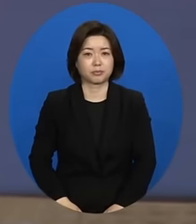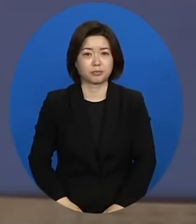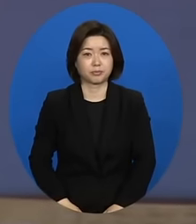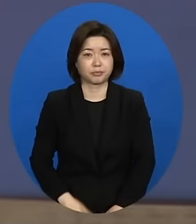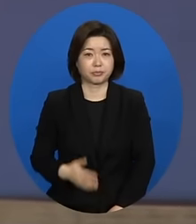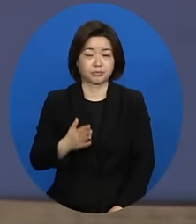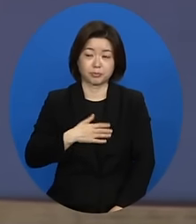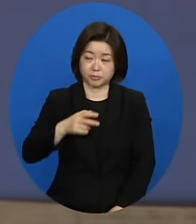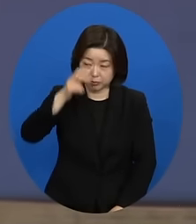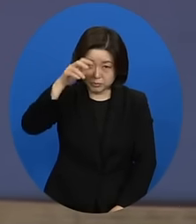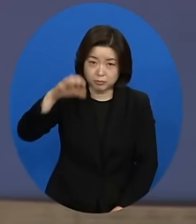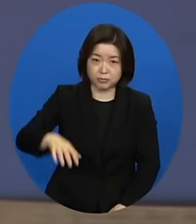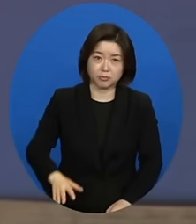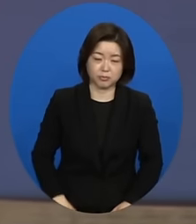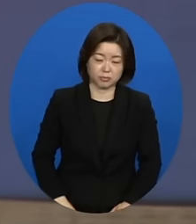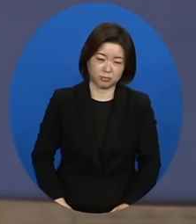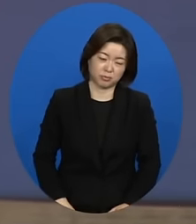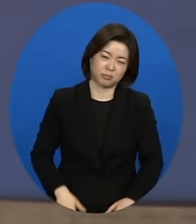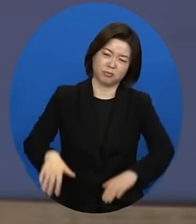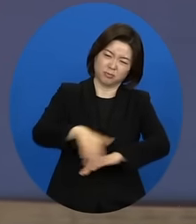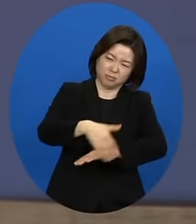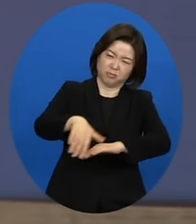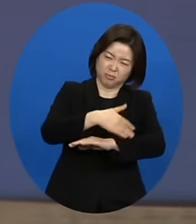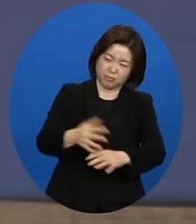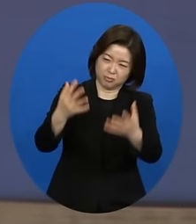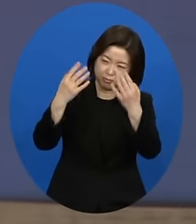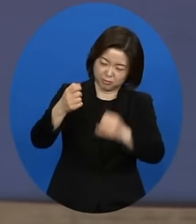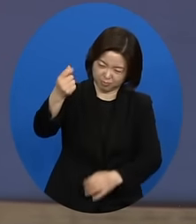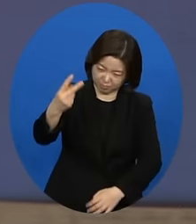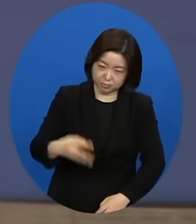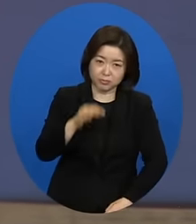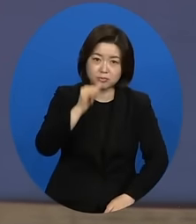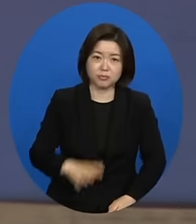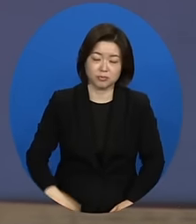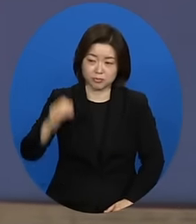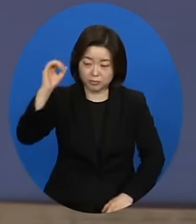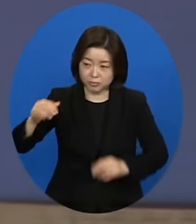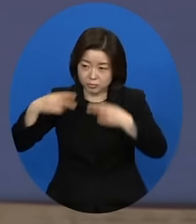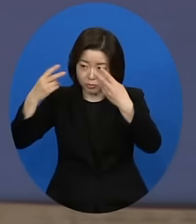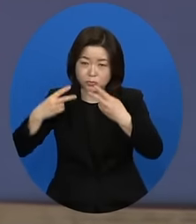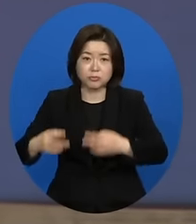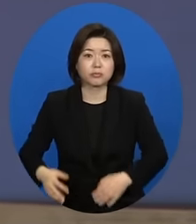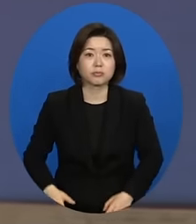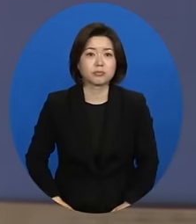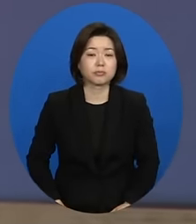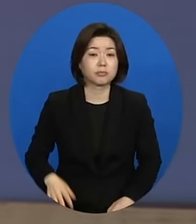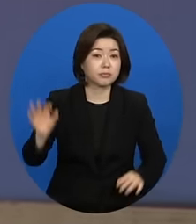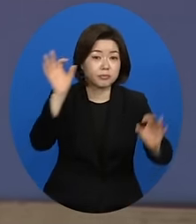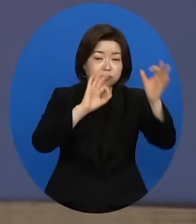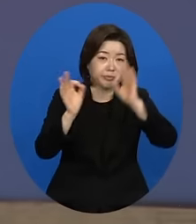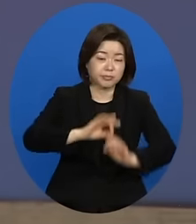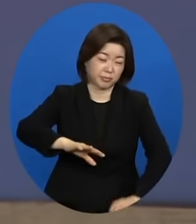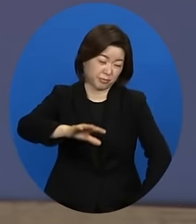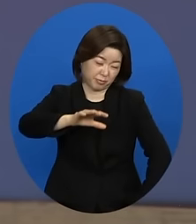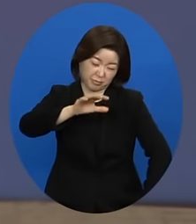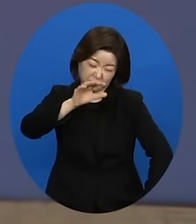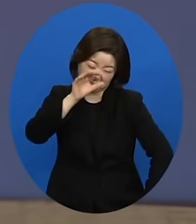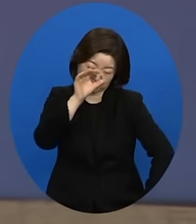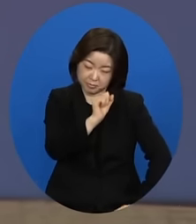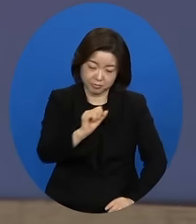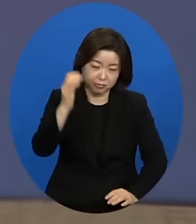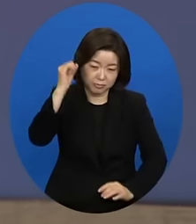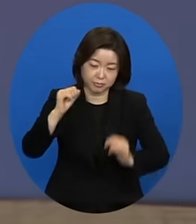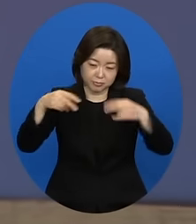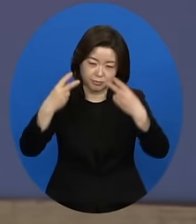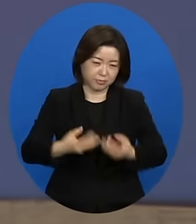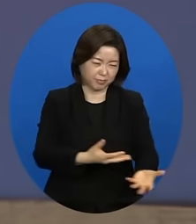제가 평양을 그렇게 많이 드나들면서 냉면집을 찾으니까, 와, 좋은 냉면집이